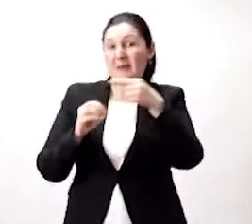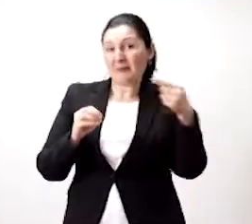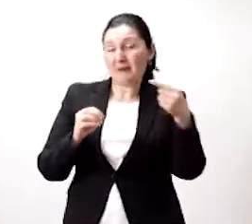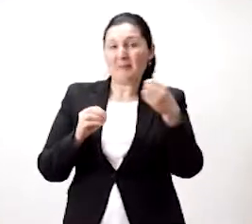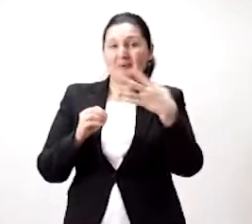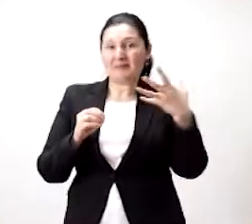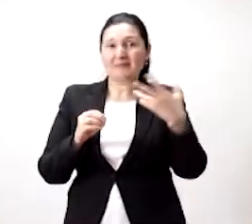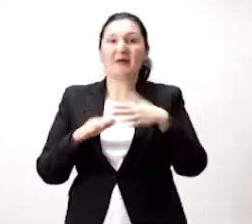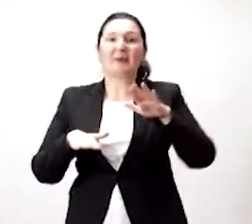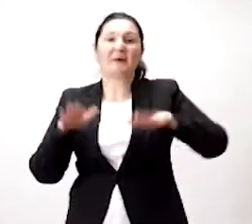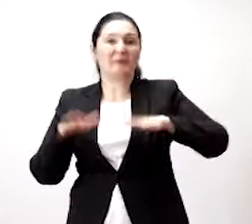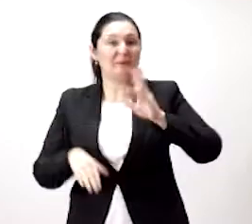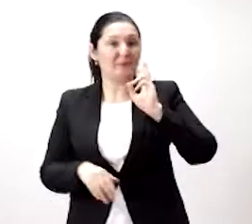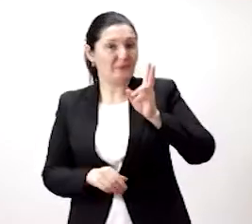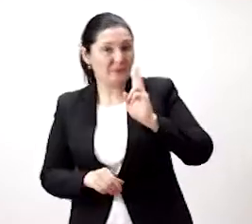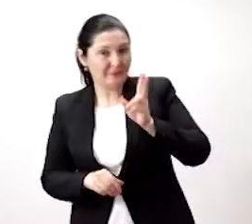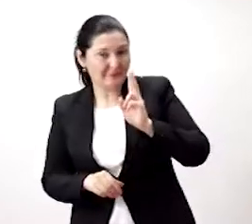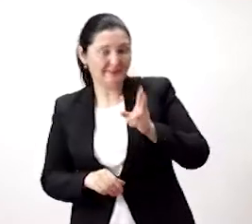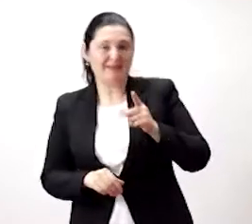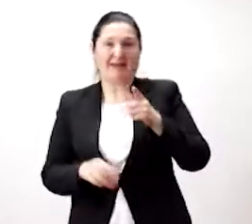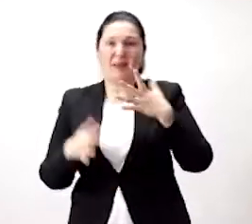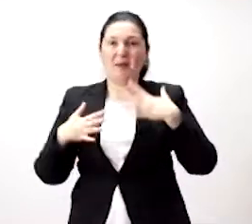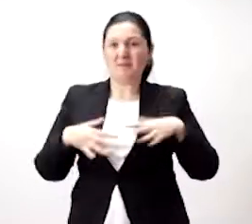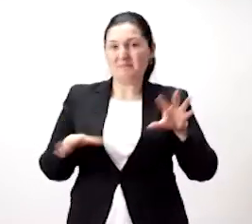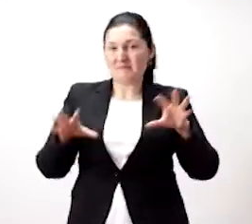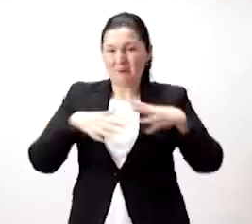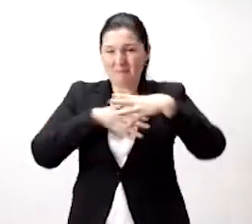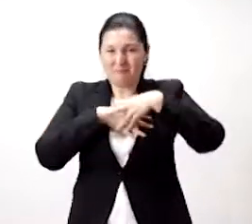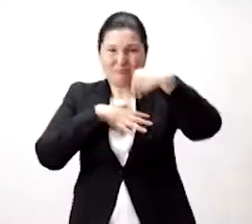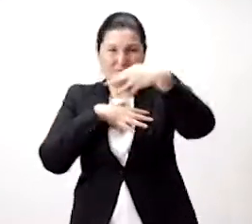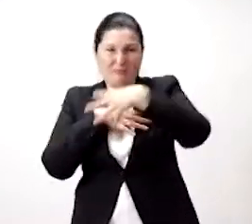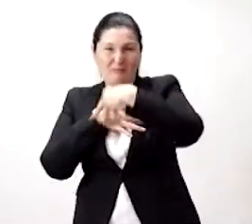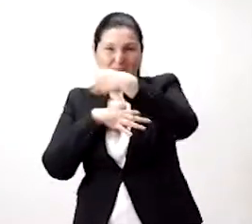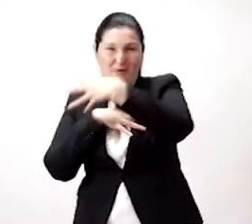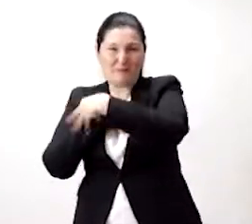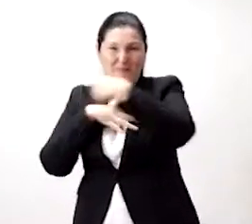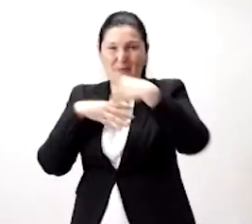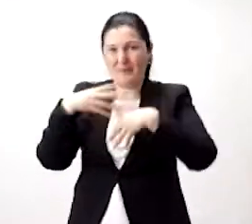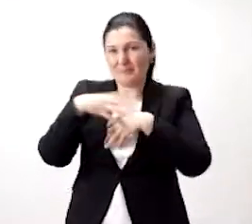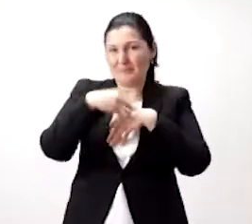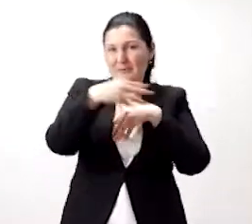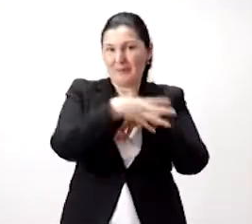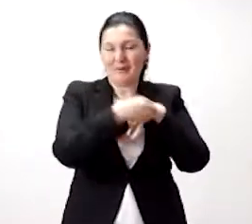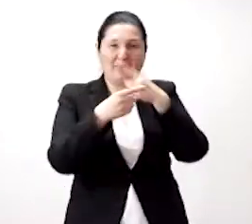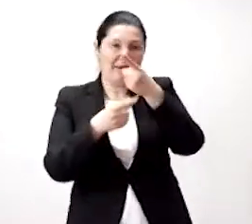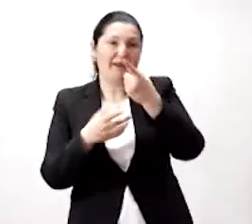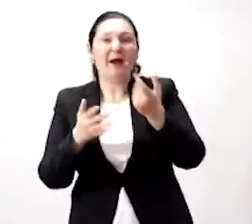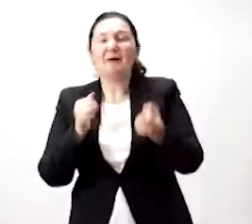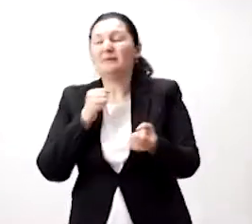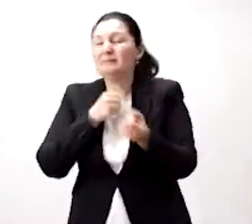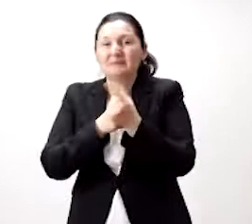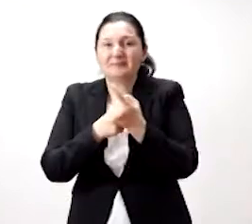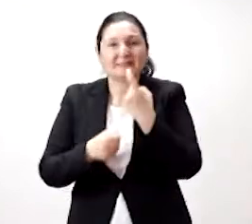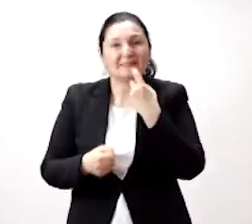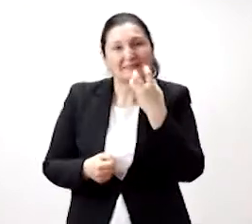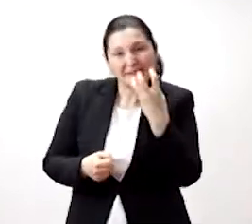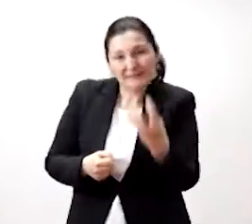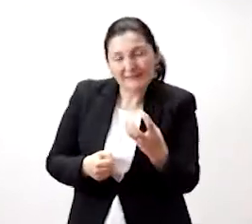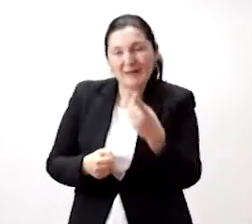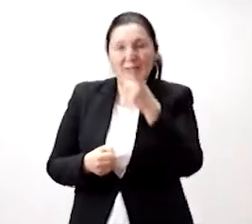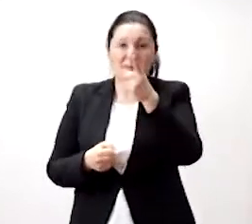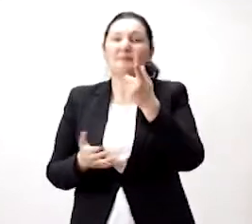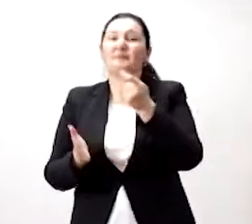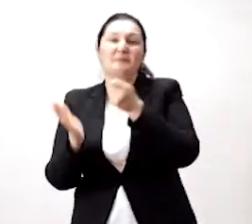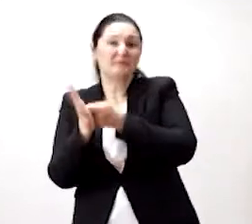кг. Ҷисмаш чун ҷисми хирсак пашмин аст. Бачаи мурғоби нул ҳам аз тух мебарояд. Бай ҳам ба бачаҳояш